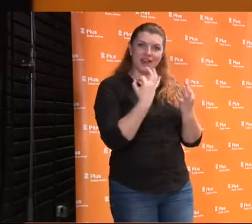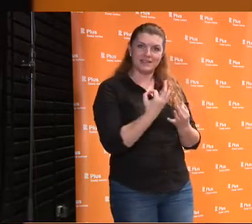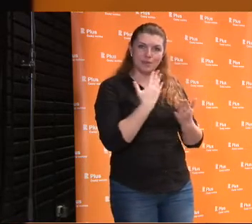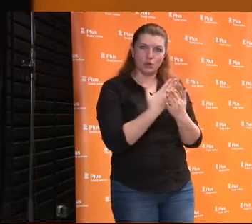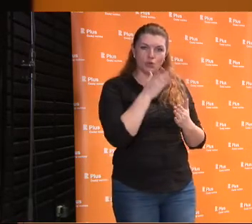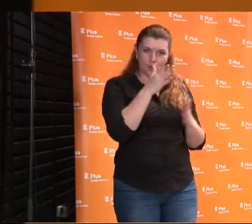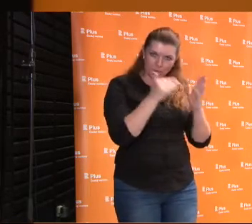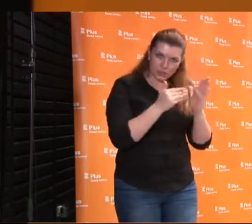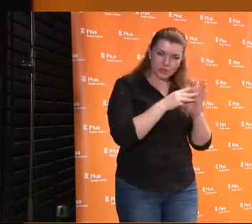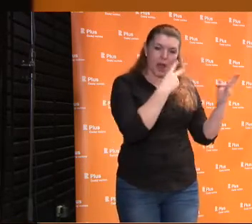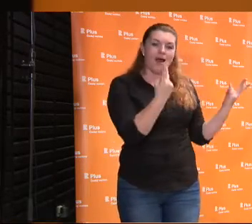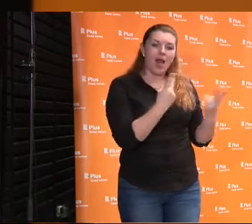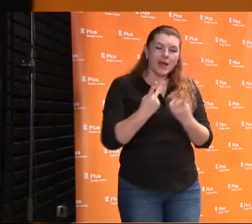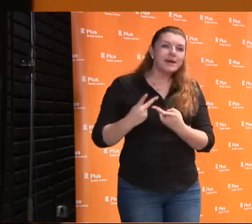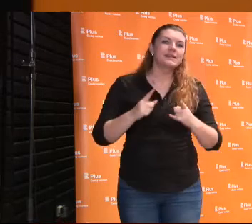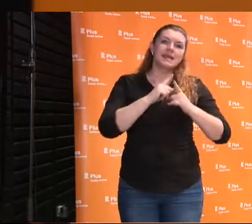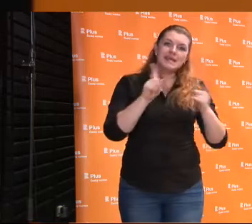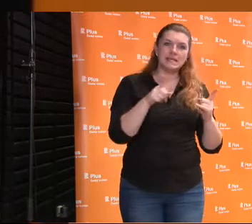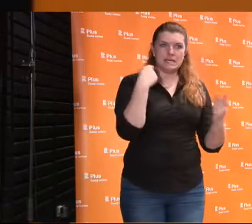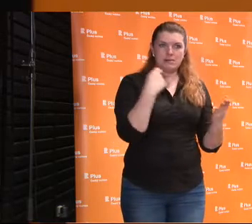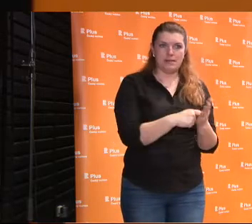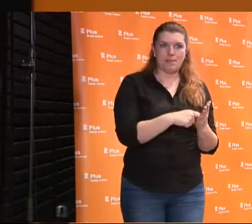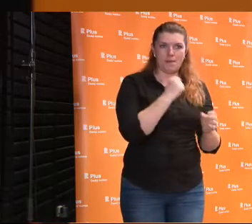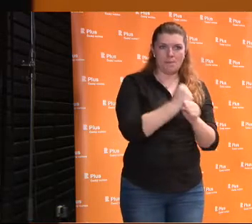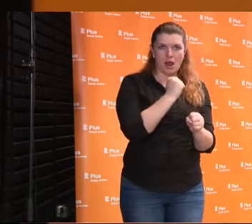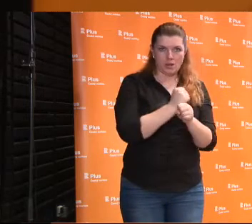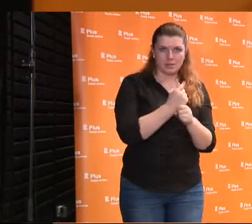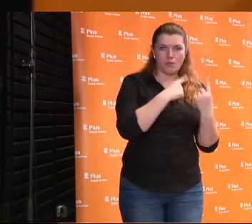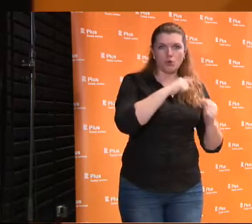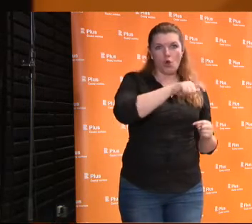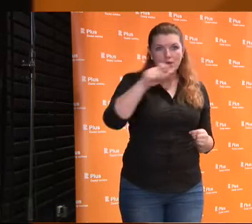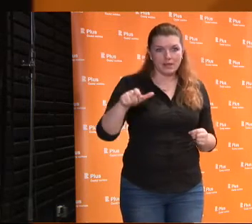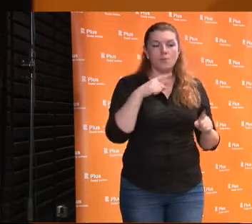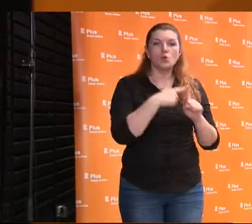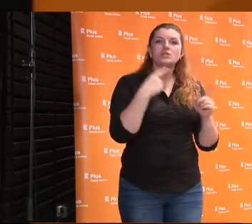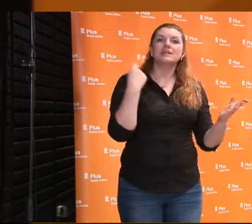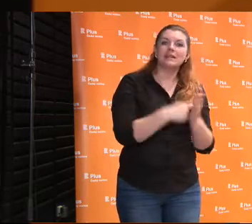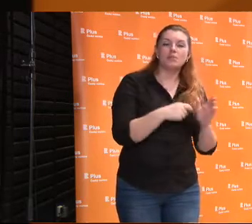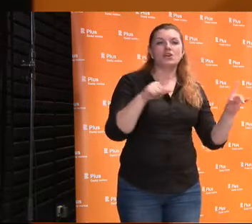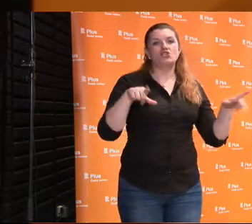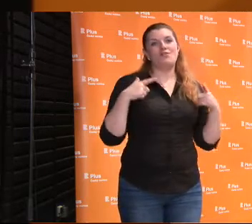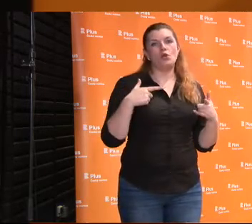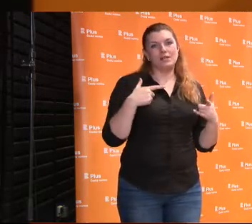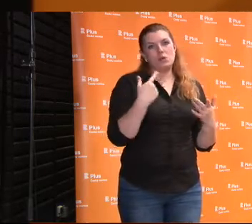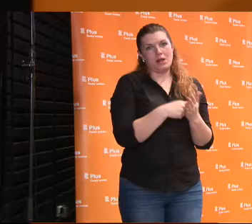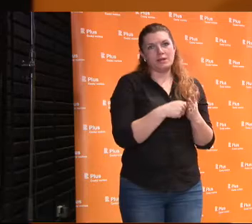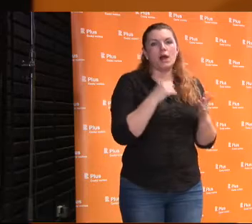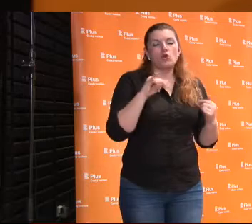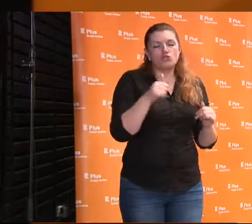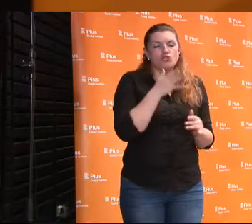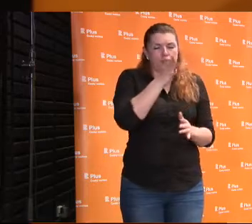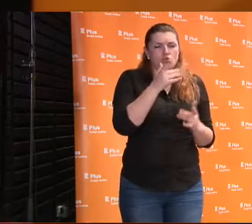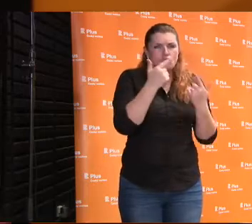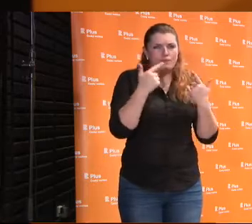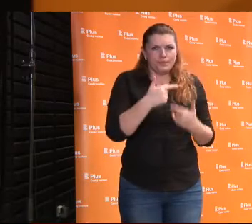nějaký jiný typ práce a typ životního uplatnění, ale k tomu se ještě dostaneme. No pokud